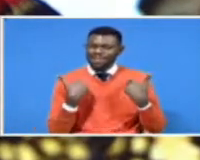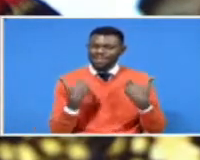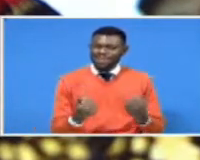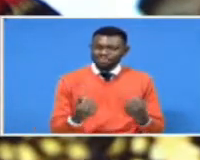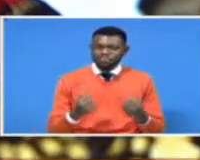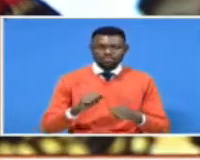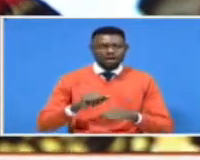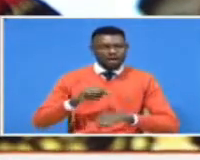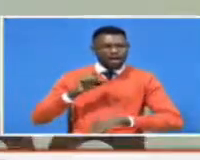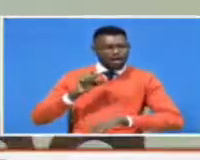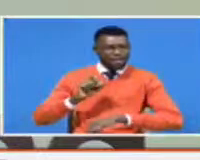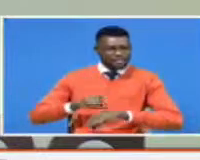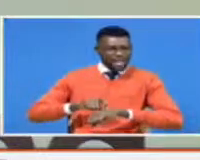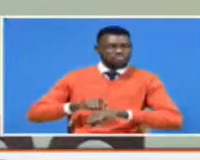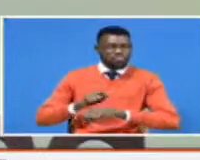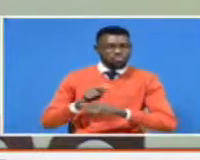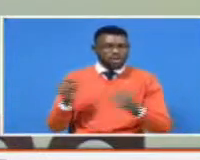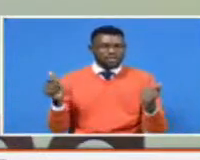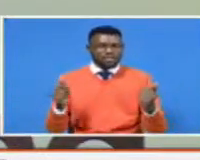wakati.